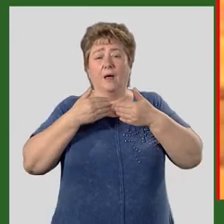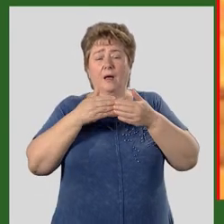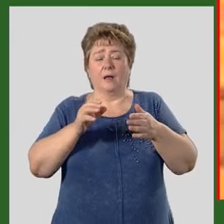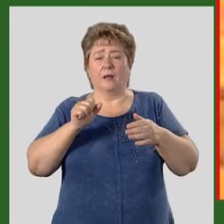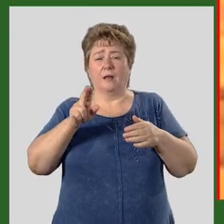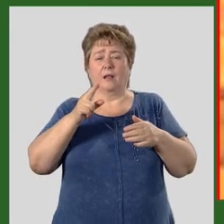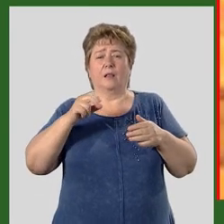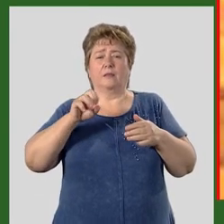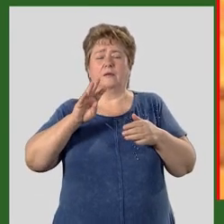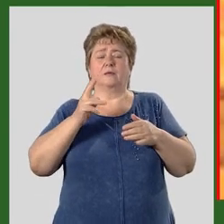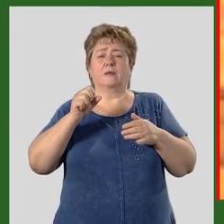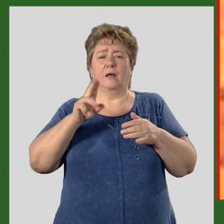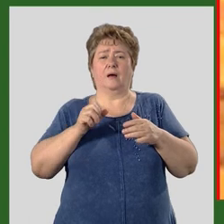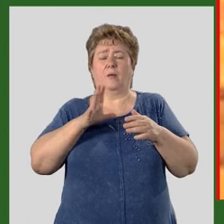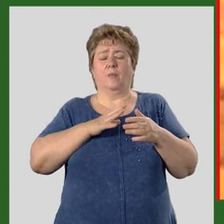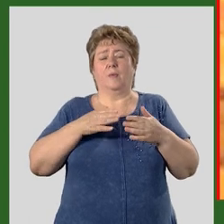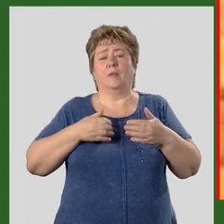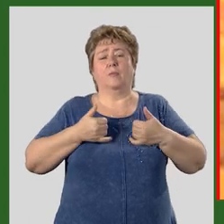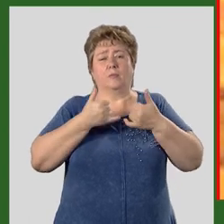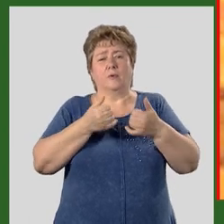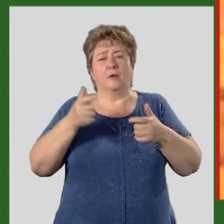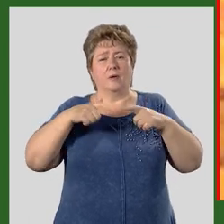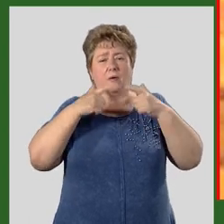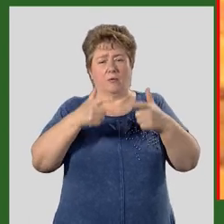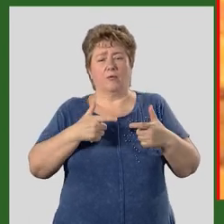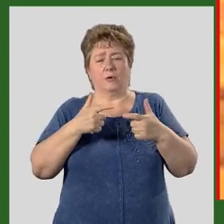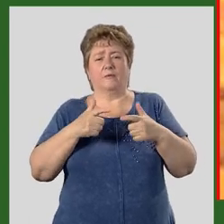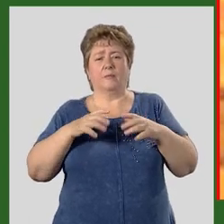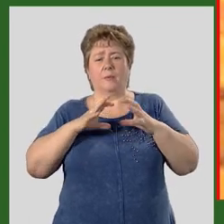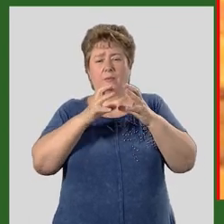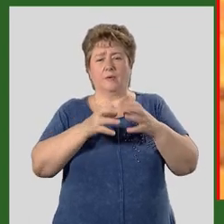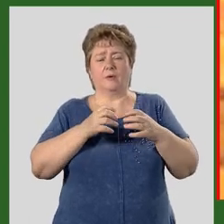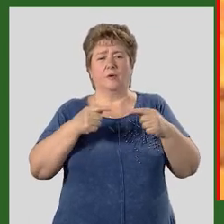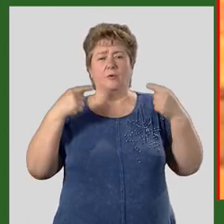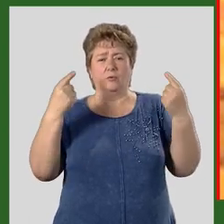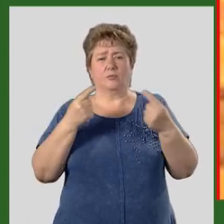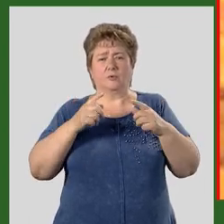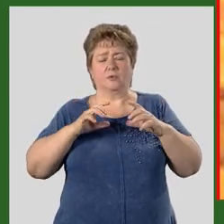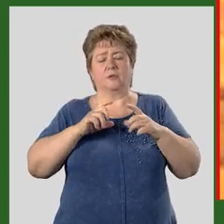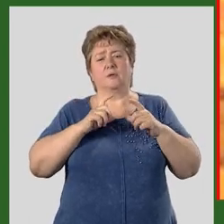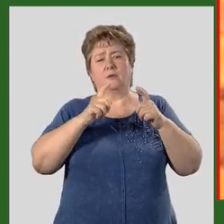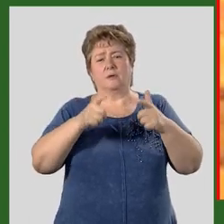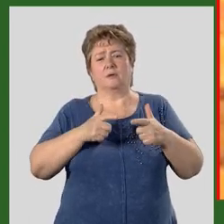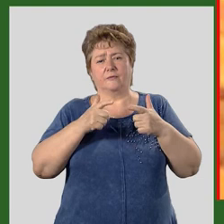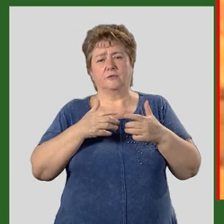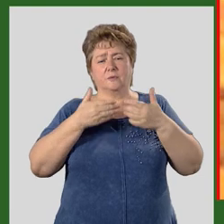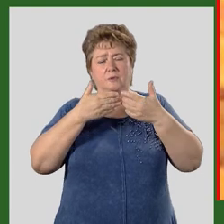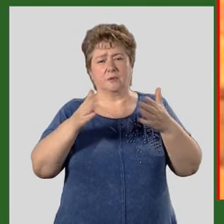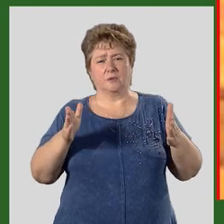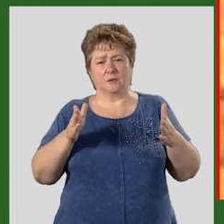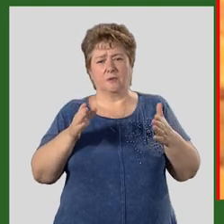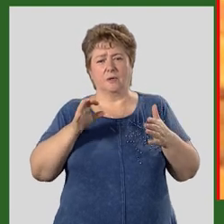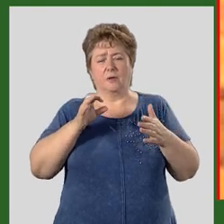Открытие Алтын-Дака было признано всеми географами мира крупнейшими географическими